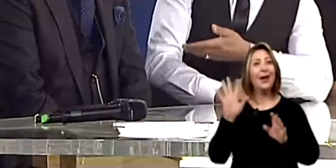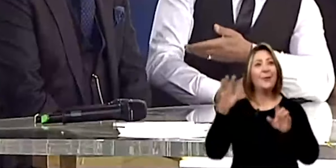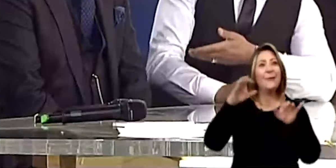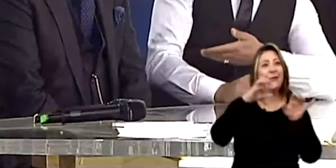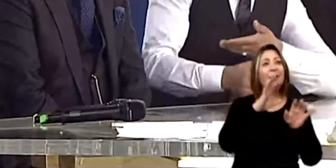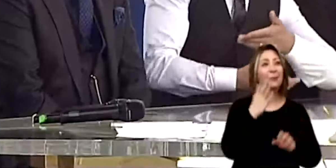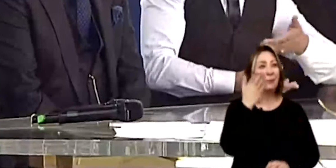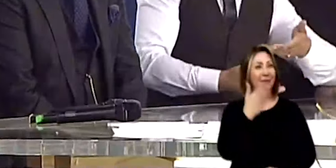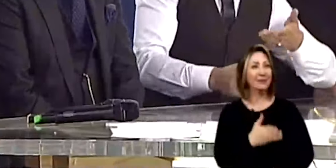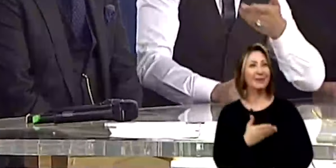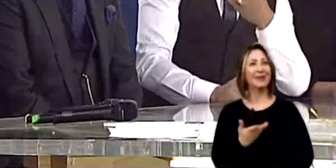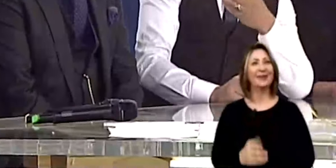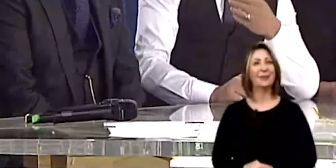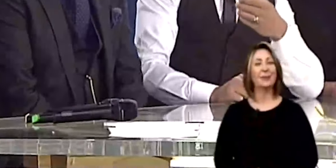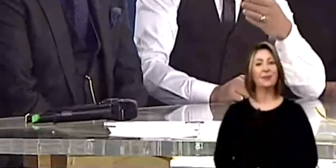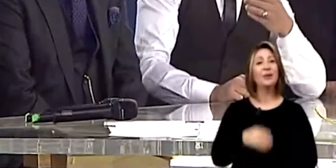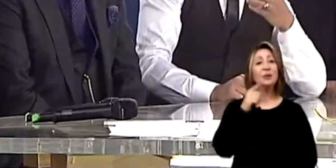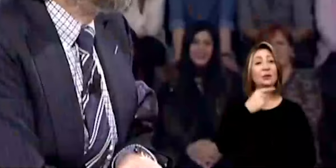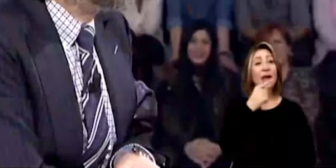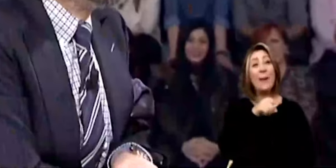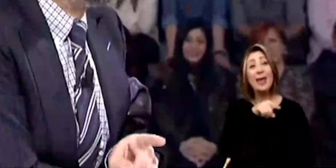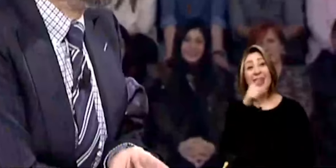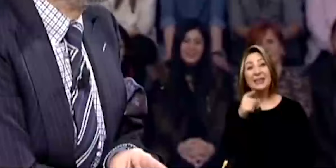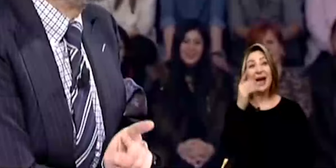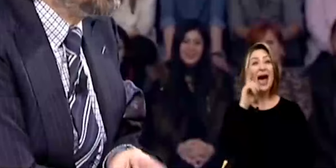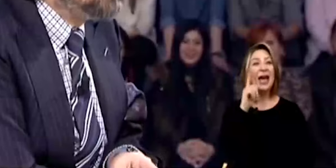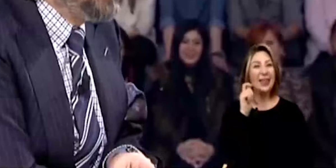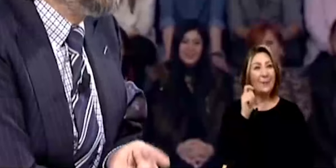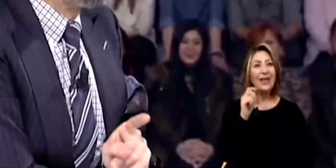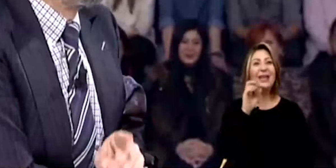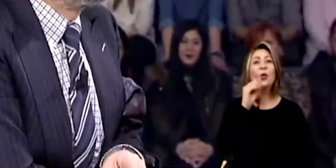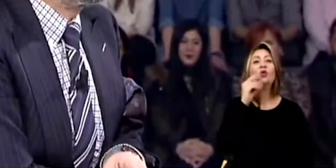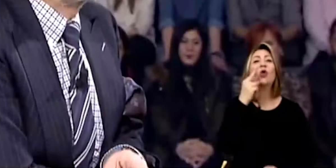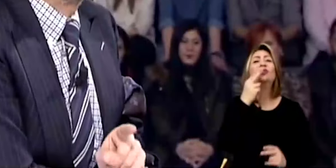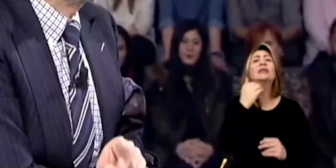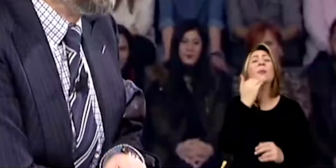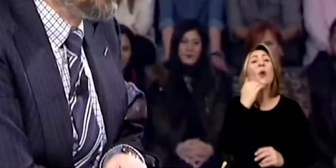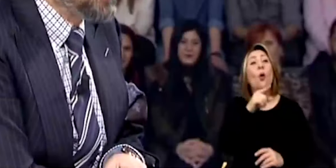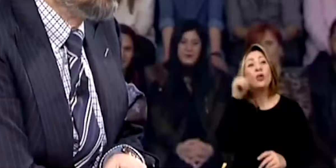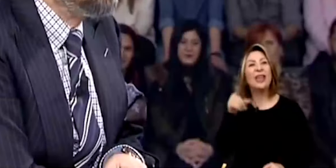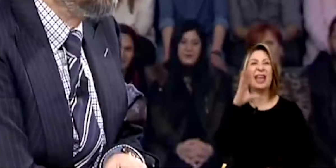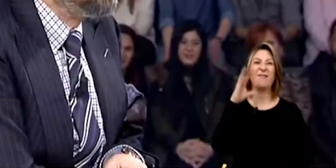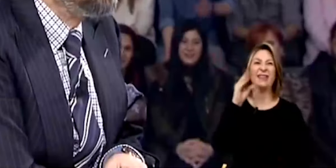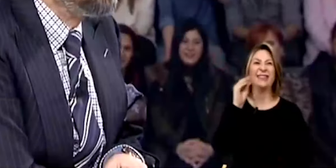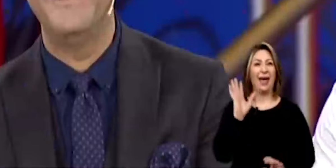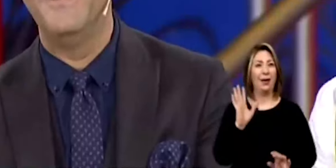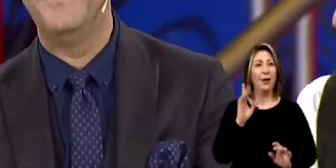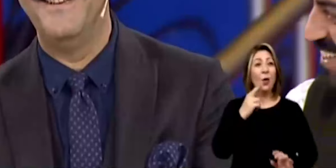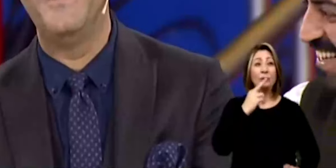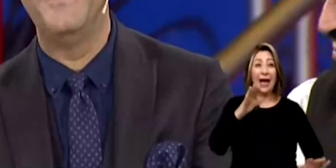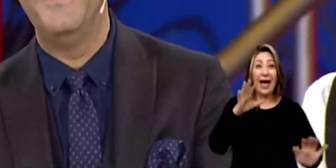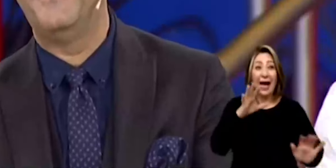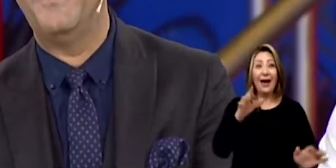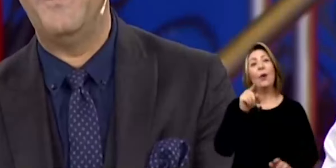zaten baksana yani. Şimdi şöyle söyleyeyim. Evet. Hemen yanınızda oturan adam kekeme, onun yanındaki geveze.